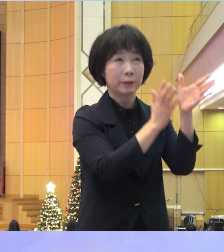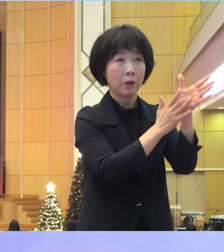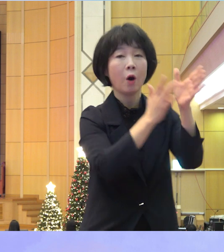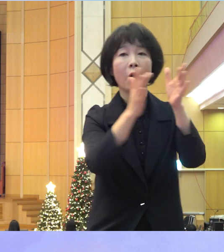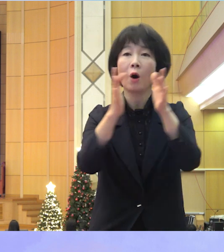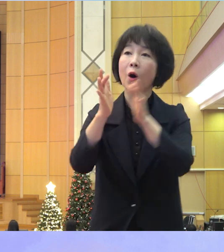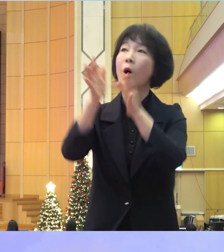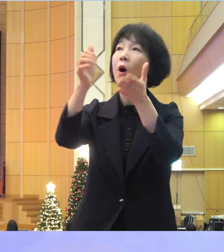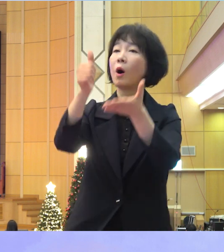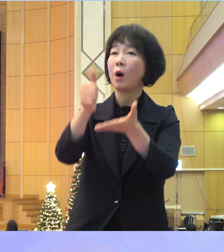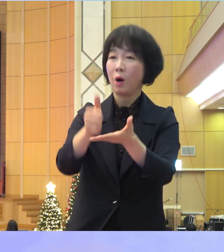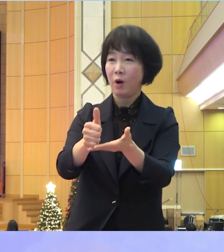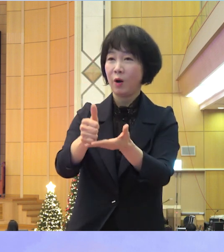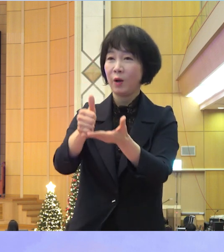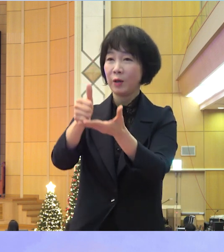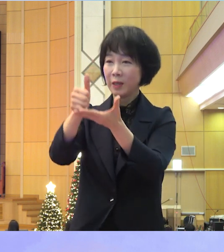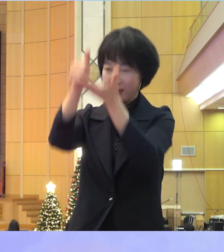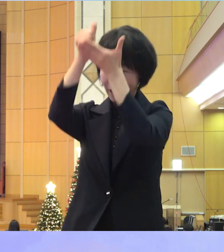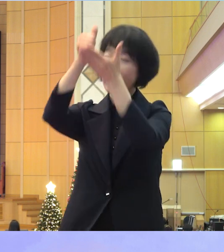벗어나서